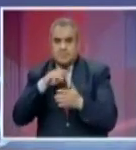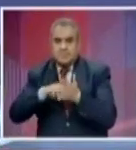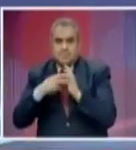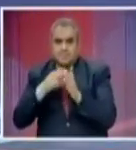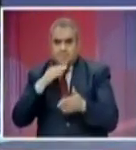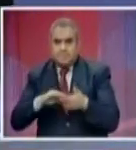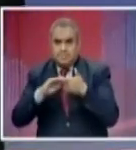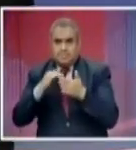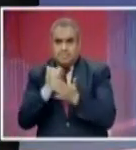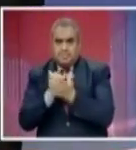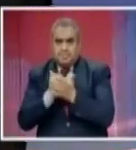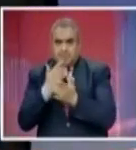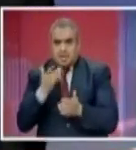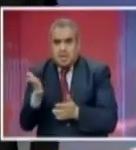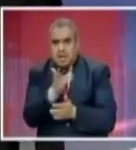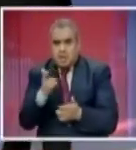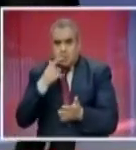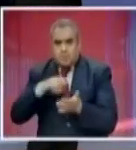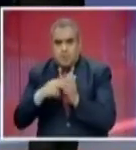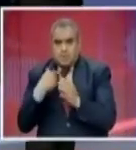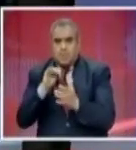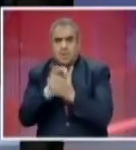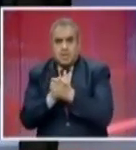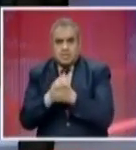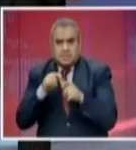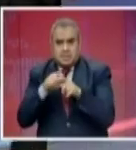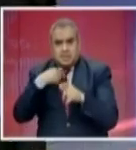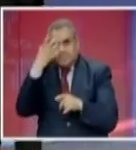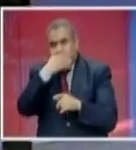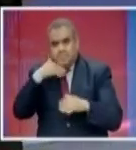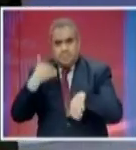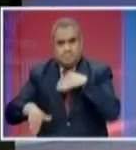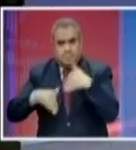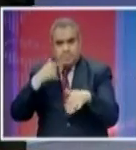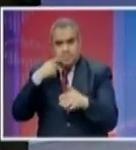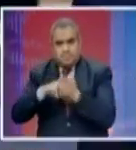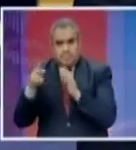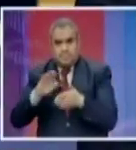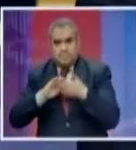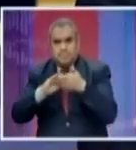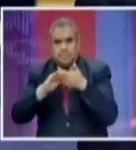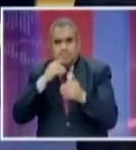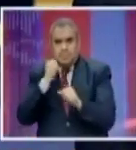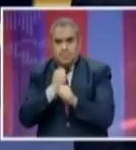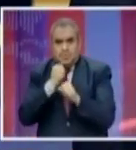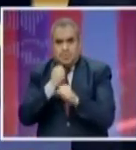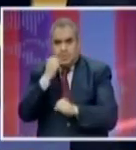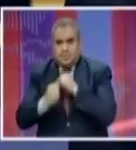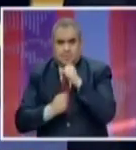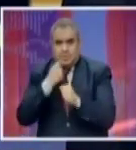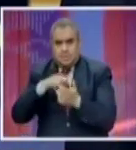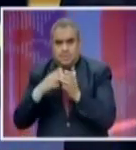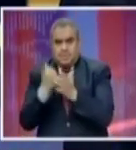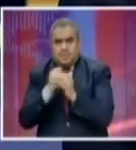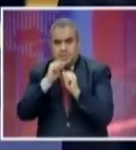وقتها مش بس عشان أخوها ولكن كمان لزملائه من متحدي الإعاقة. هي دايماً بتكون متطوعة في كل الأحداث